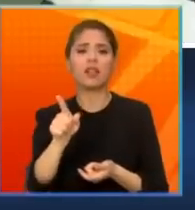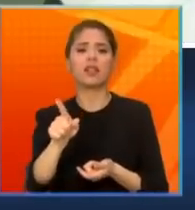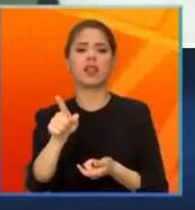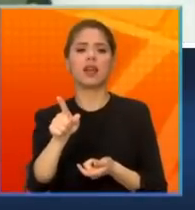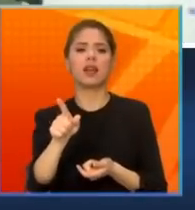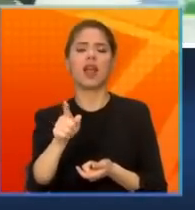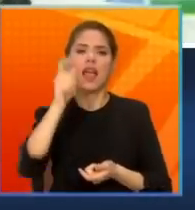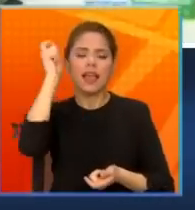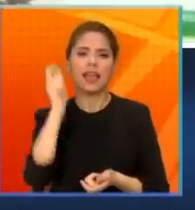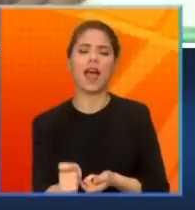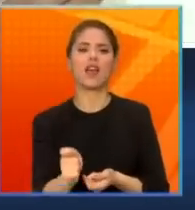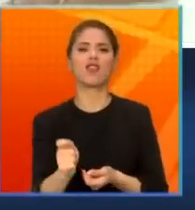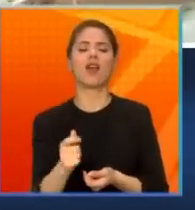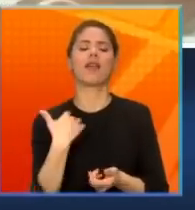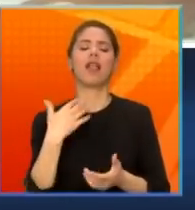hakikaten